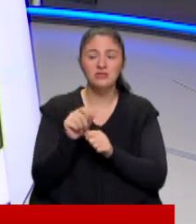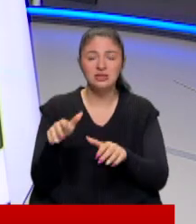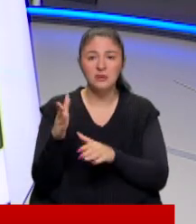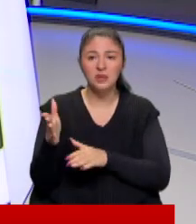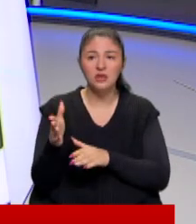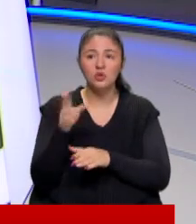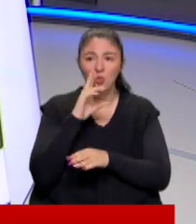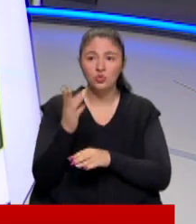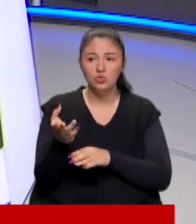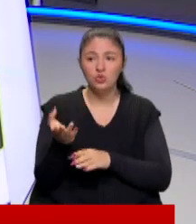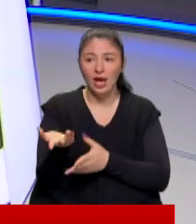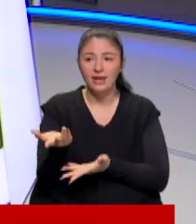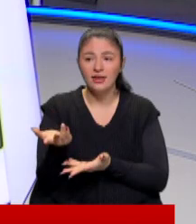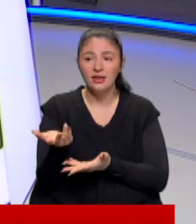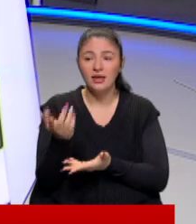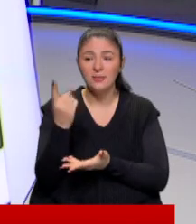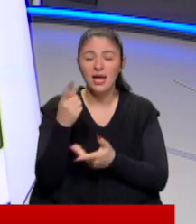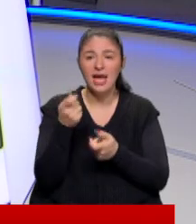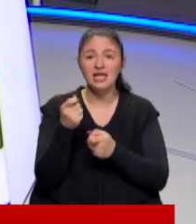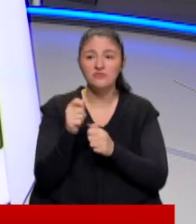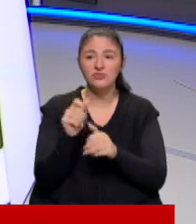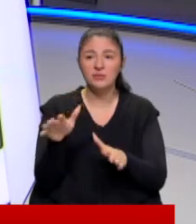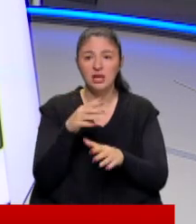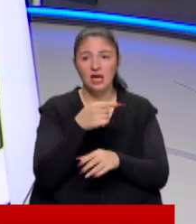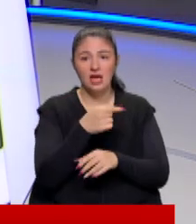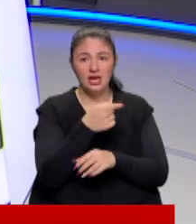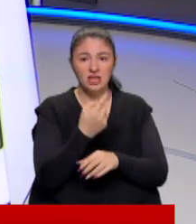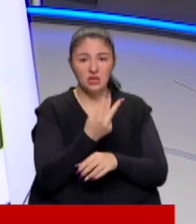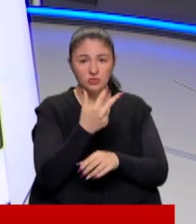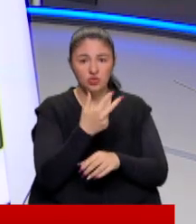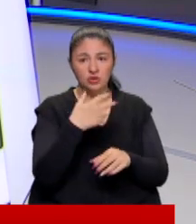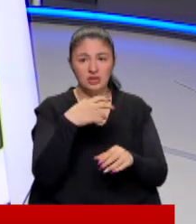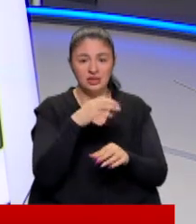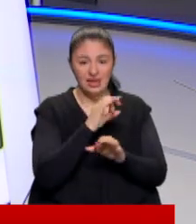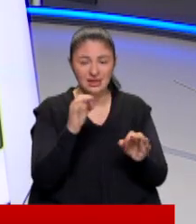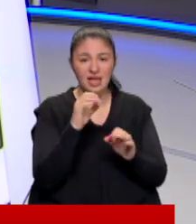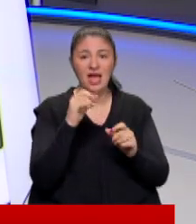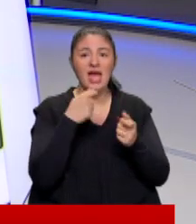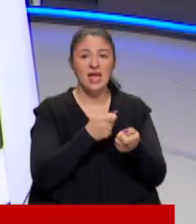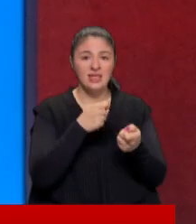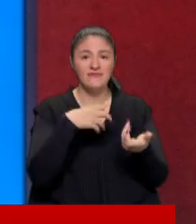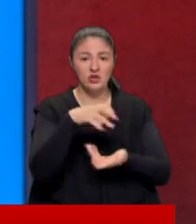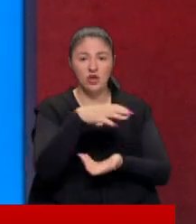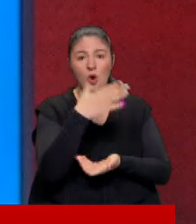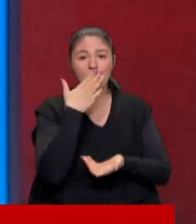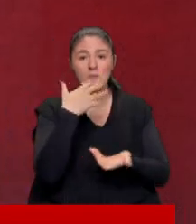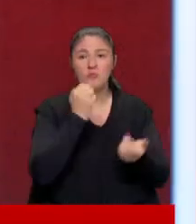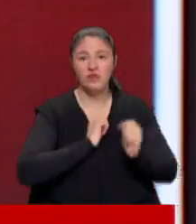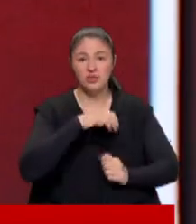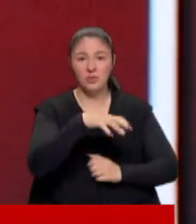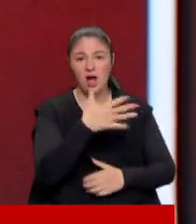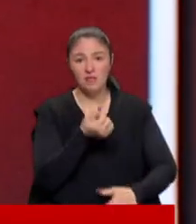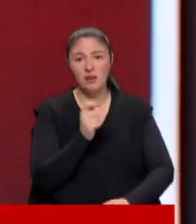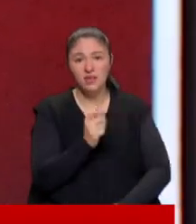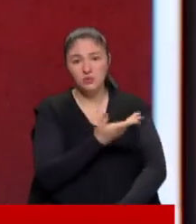sisteminin sonucu, yani eğitim sisteminin suçu. -7,5 netle eğitim fakültesine alım yaparsan. Ne